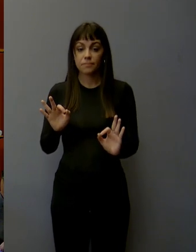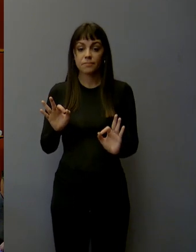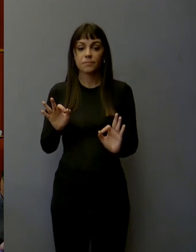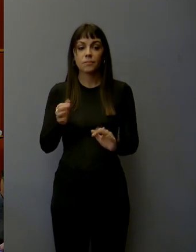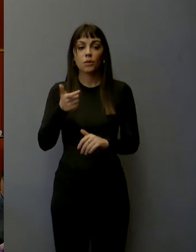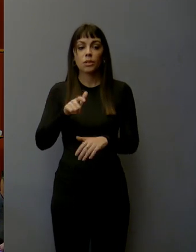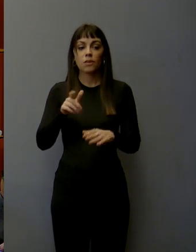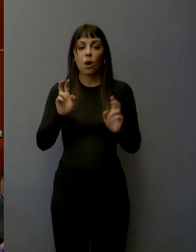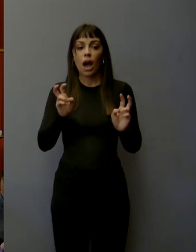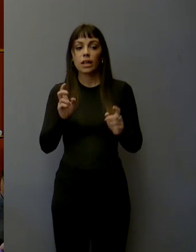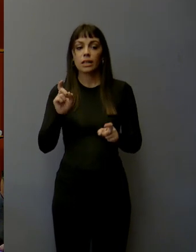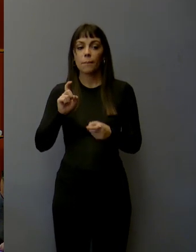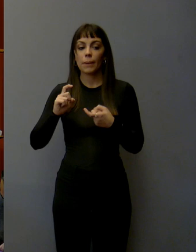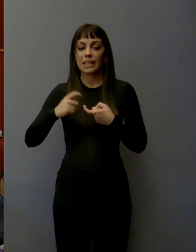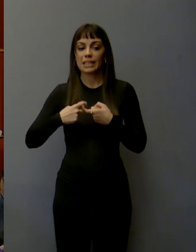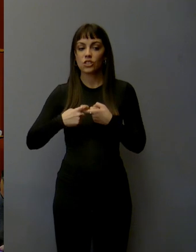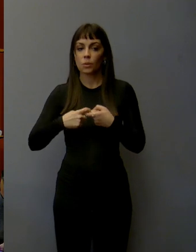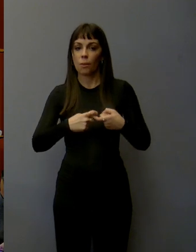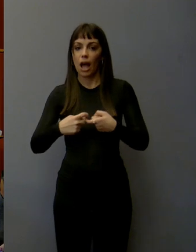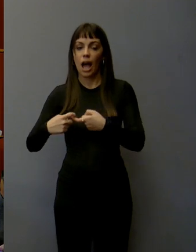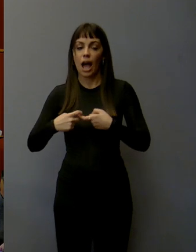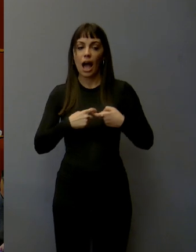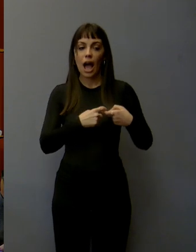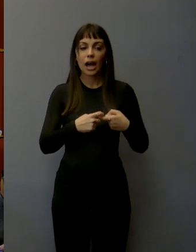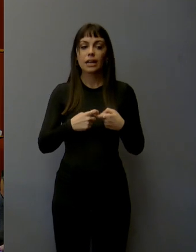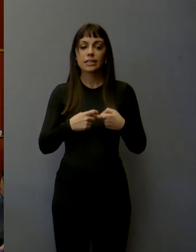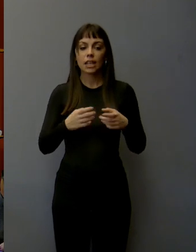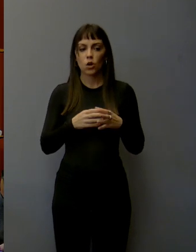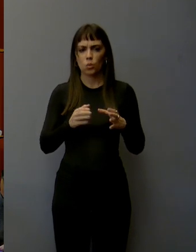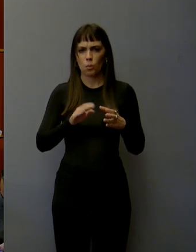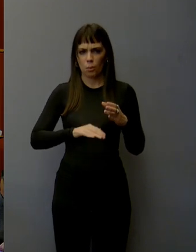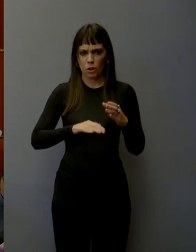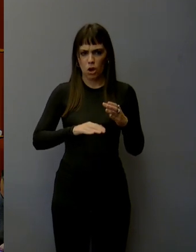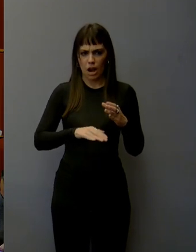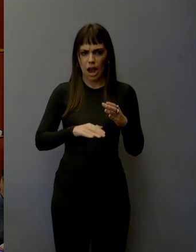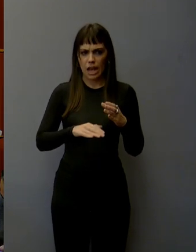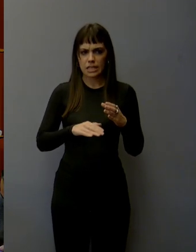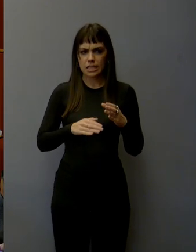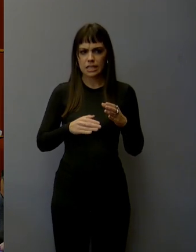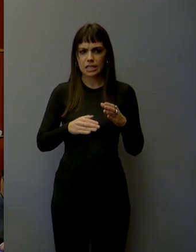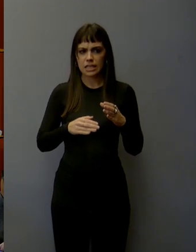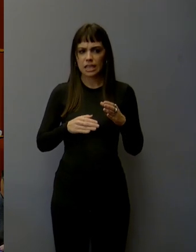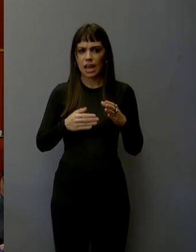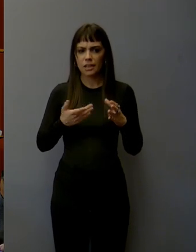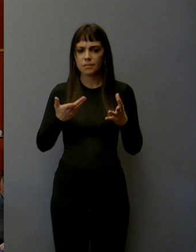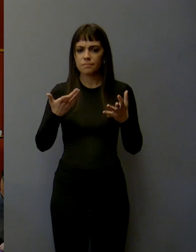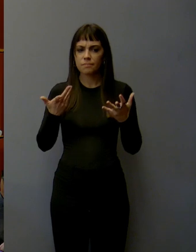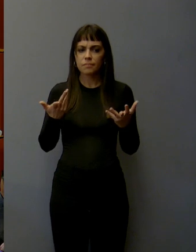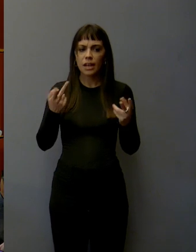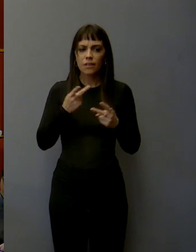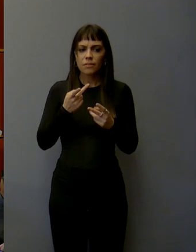qualche collega ha sollevato non solo di minoranza è un tema centrale nelle difficoltà che si manifestano in